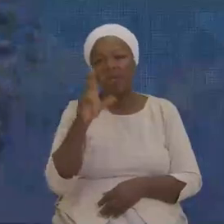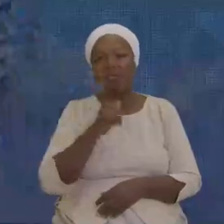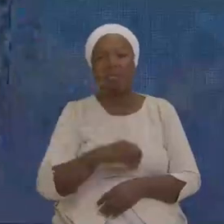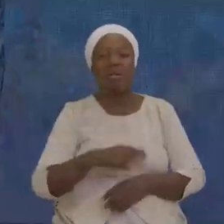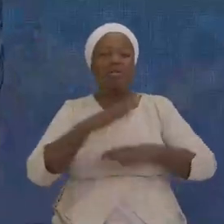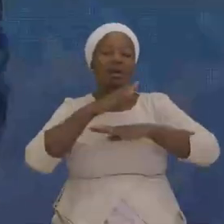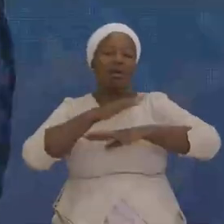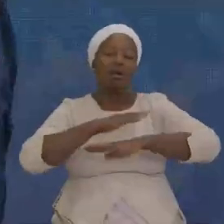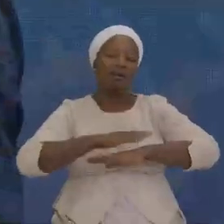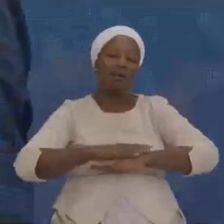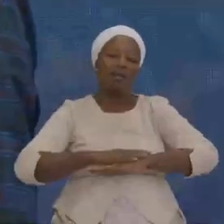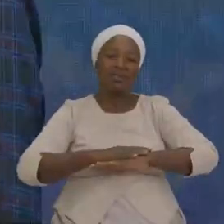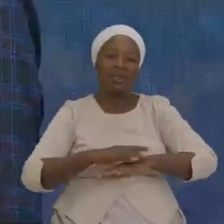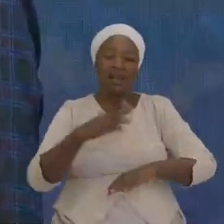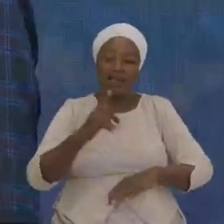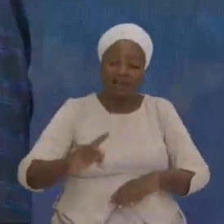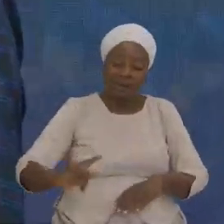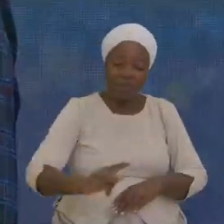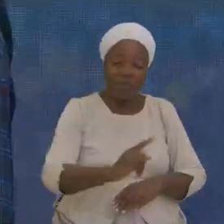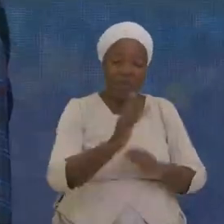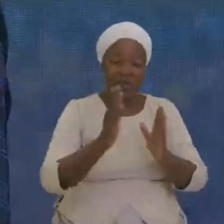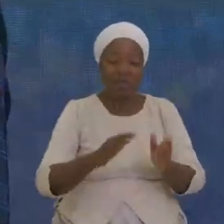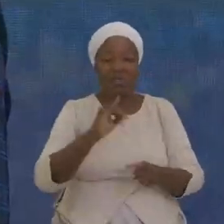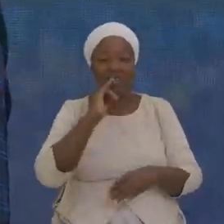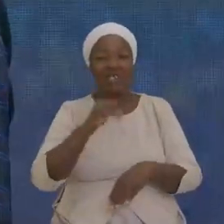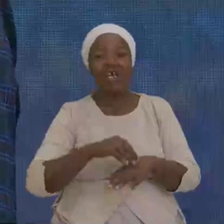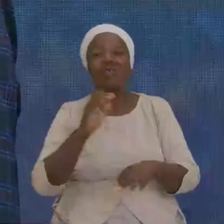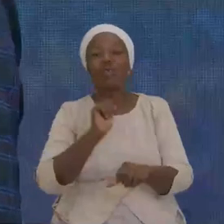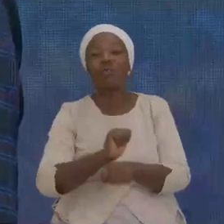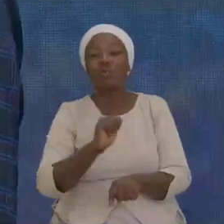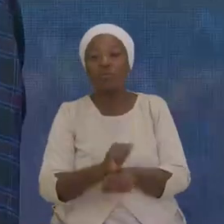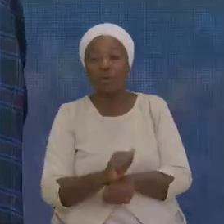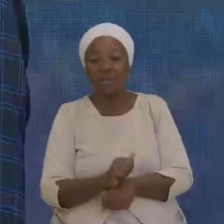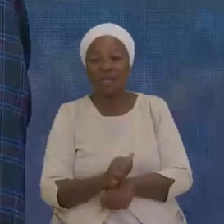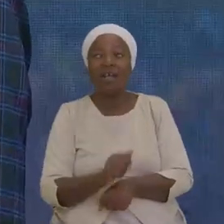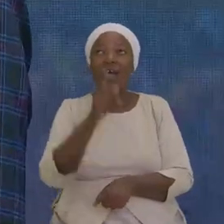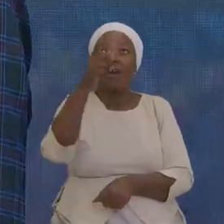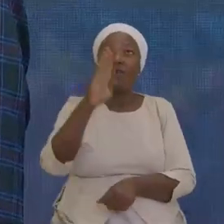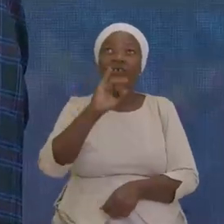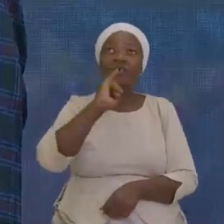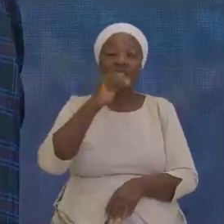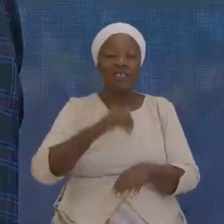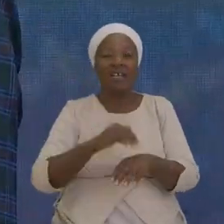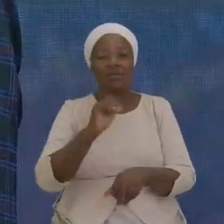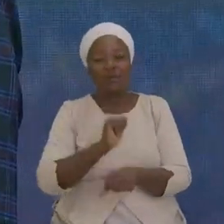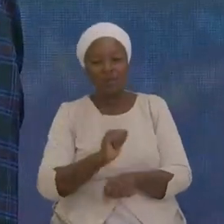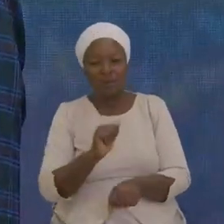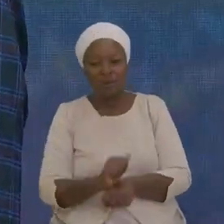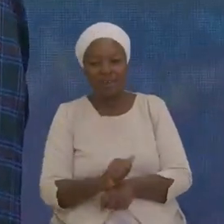te relaxer. Le pilote est à l'œuvre. Dieu est à